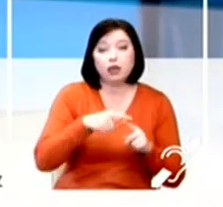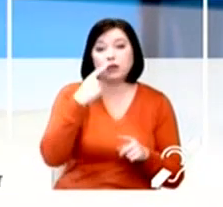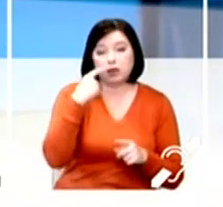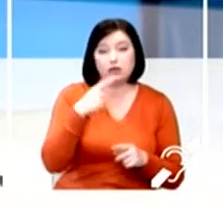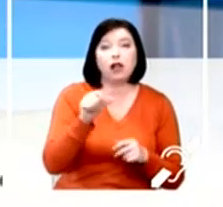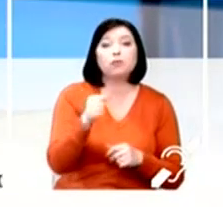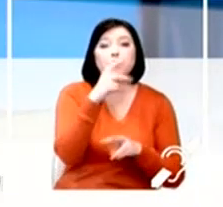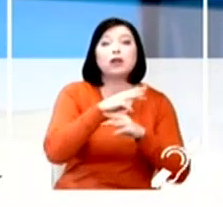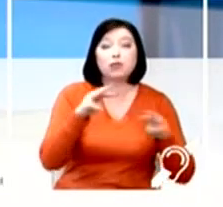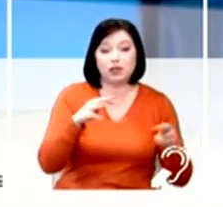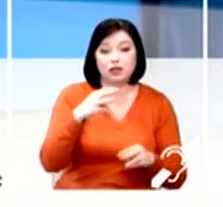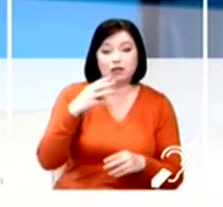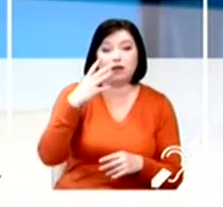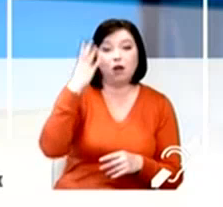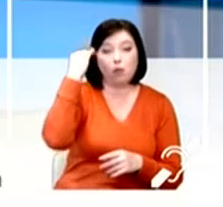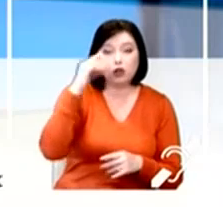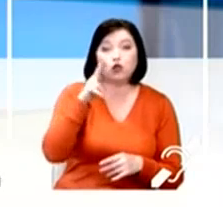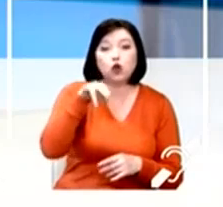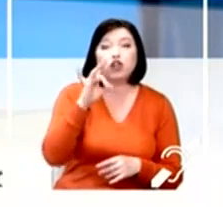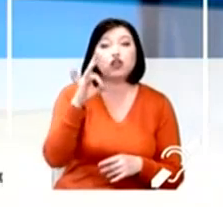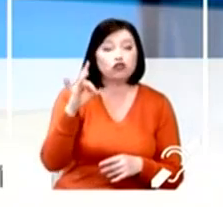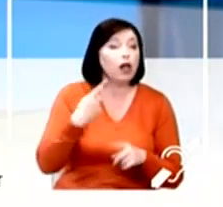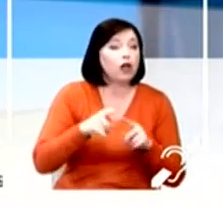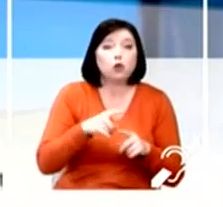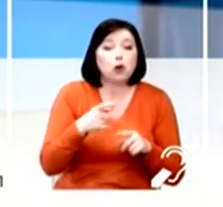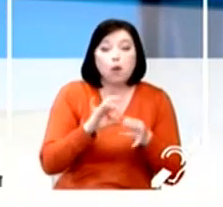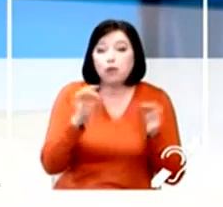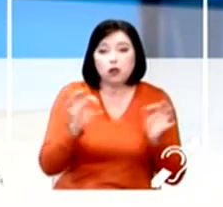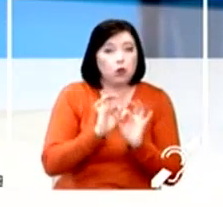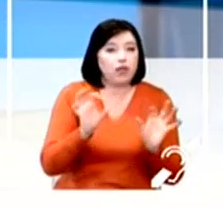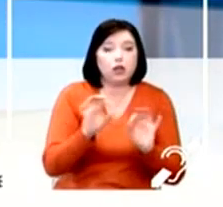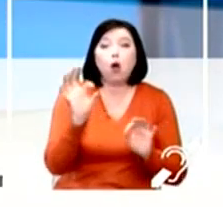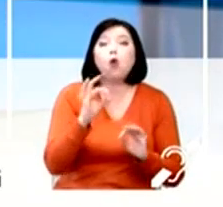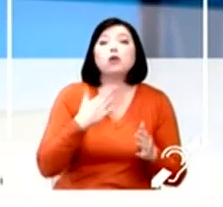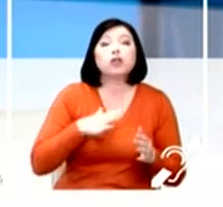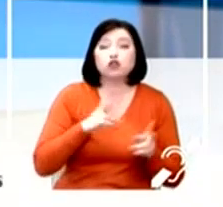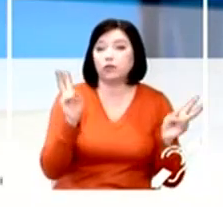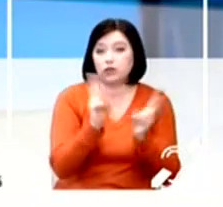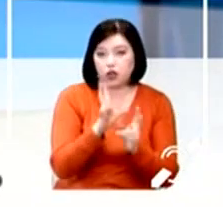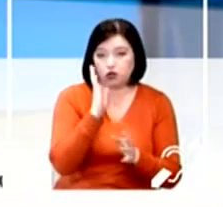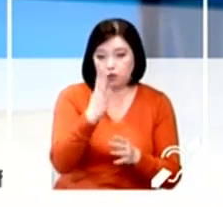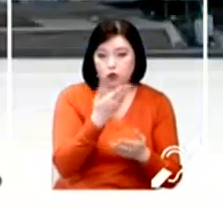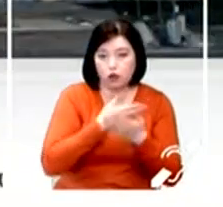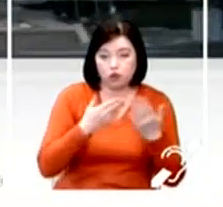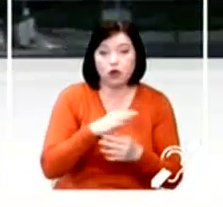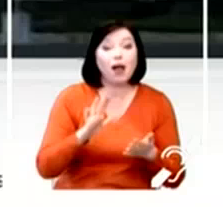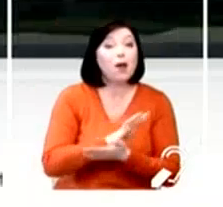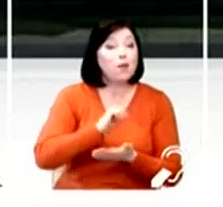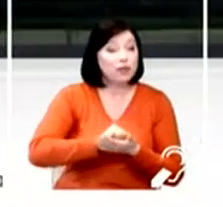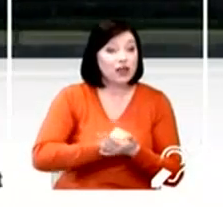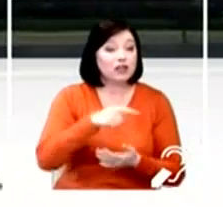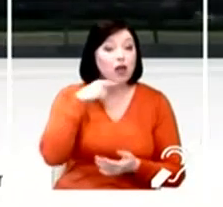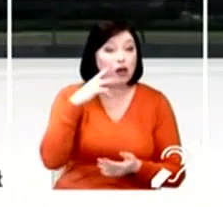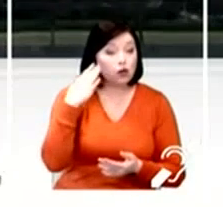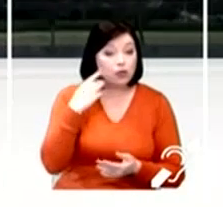fost făcut de premierul de la Chișinău, Dorin Recean, care nu a oferit alte detalii despre întrevederile ce vor avea loc. Presa română scrie însă că